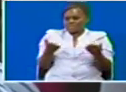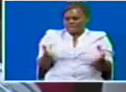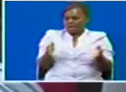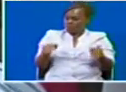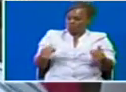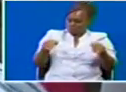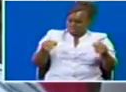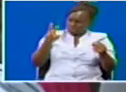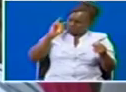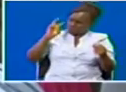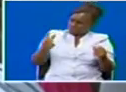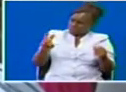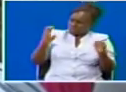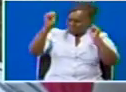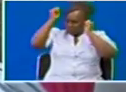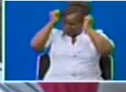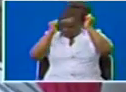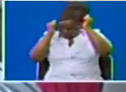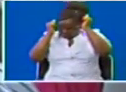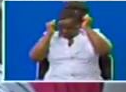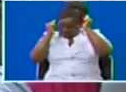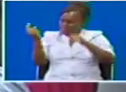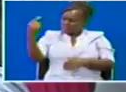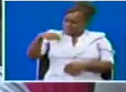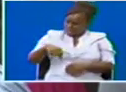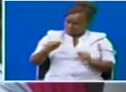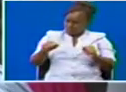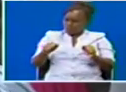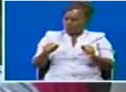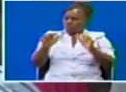tunasubiri tuone kwamba endapo mwafaka utaweza kupatikana.